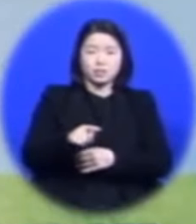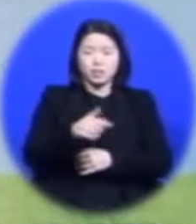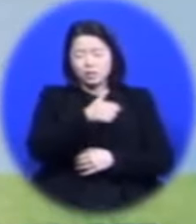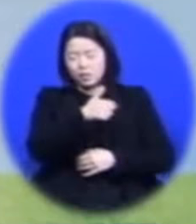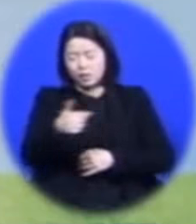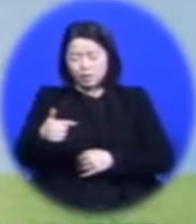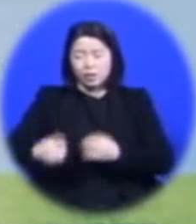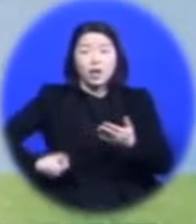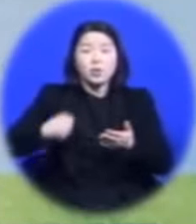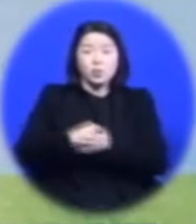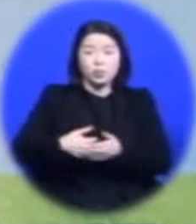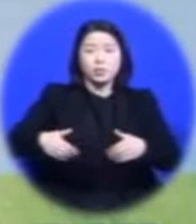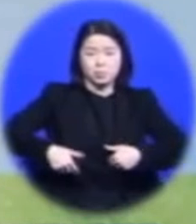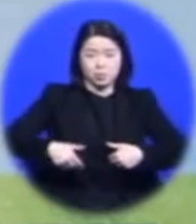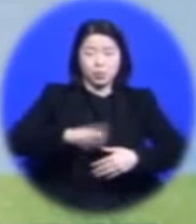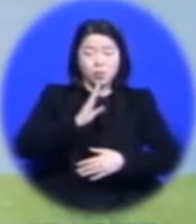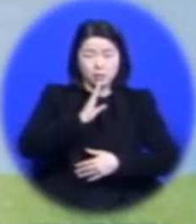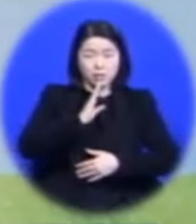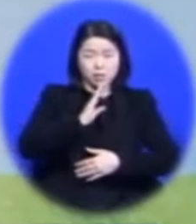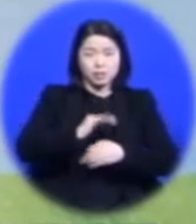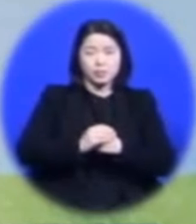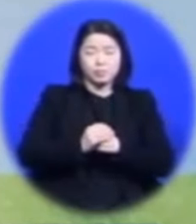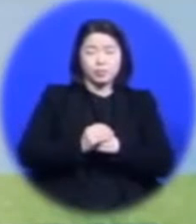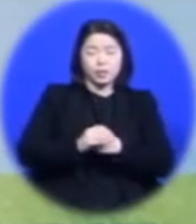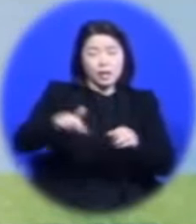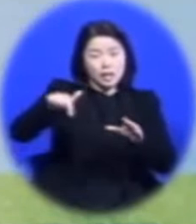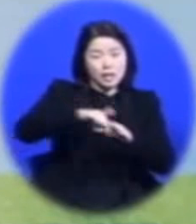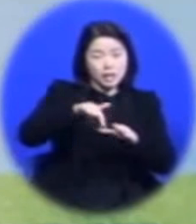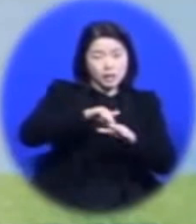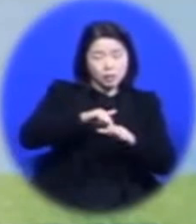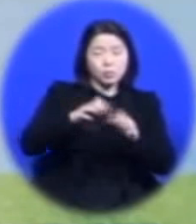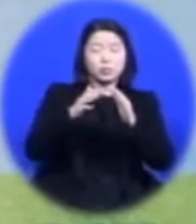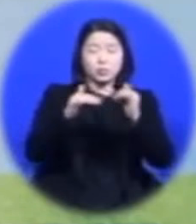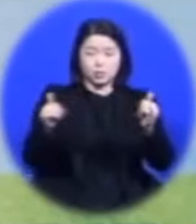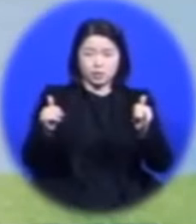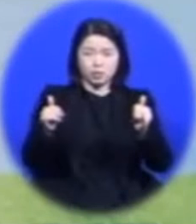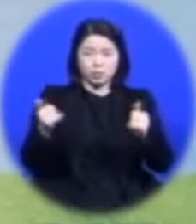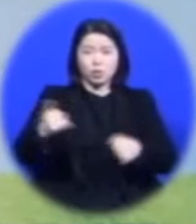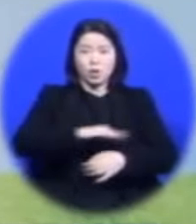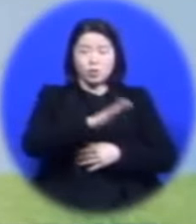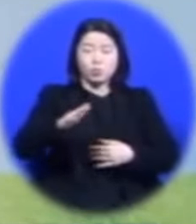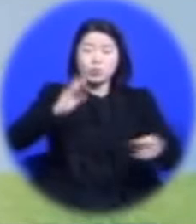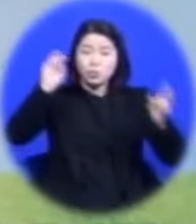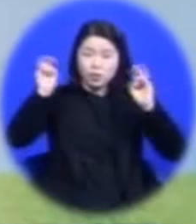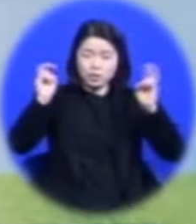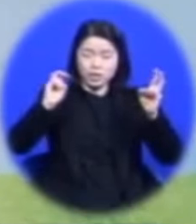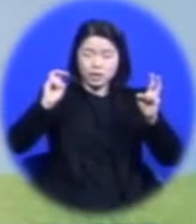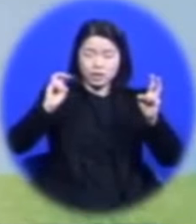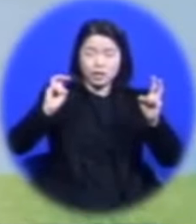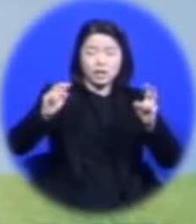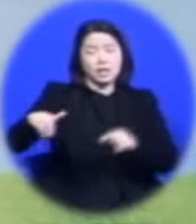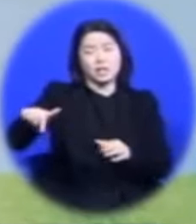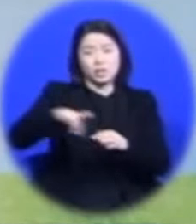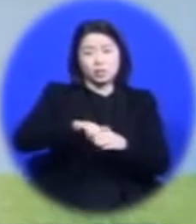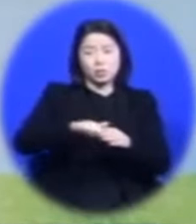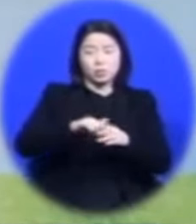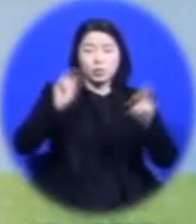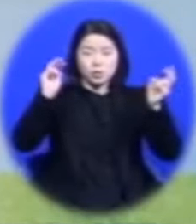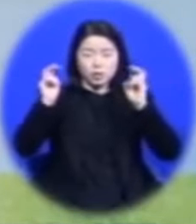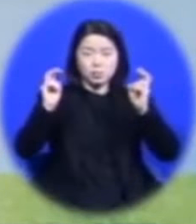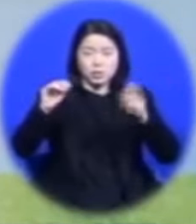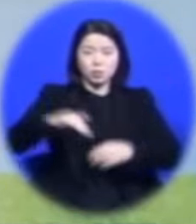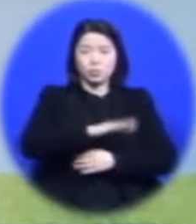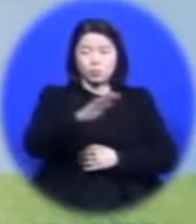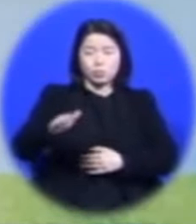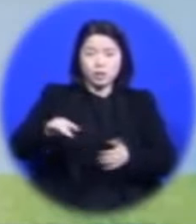용기가 필요합니다 기독교인이라고 우리 회사는 기독교 기업이라고 이렇게